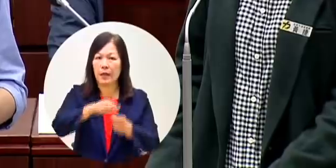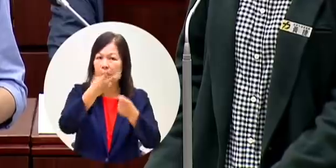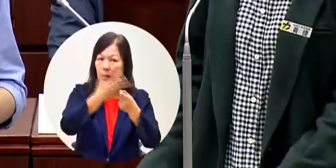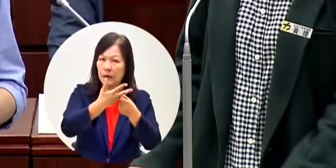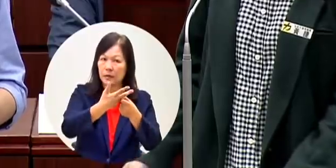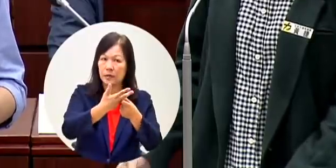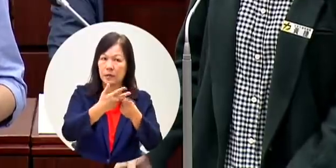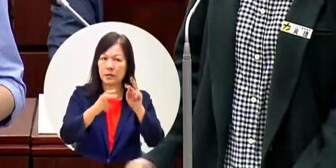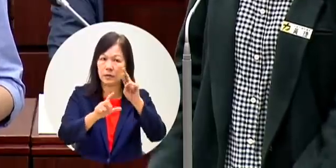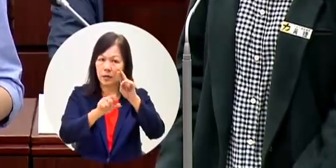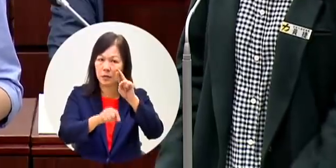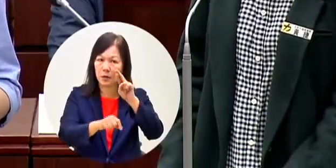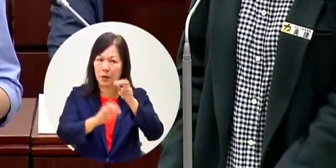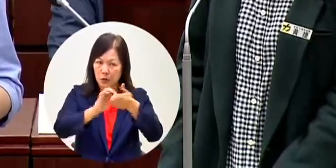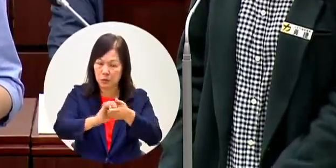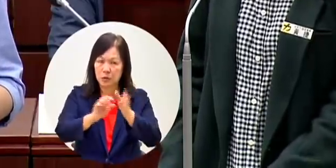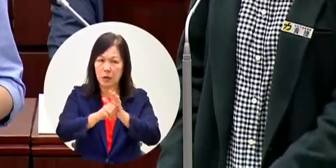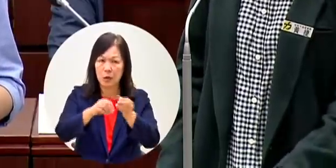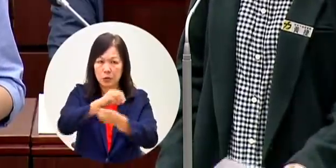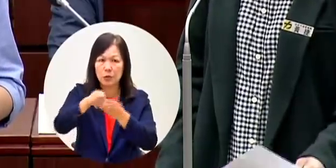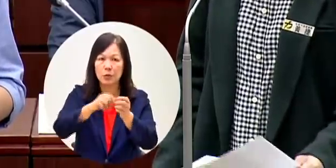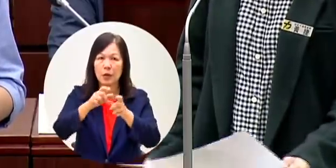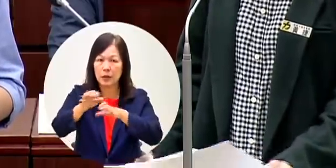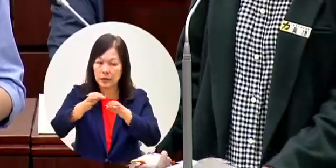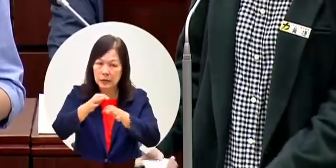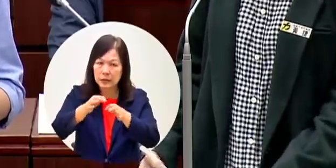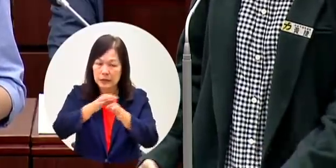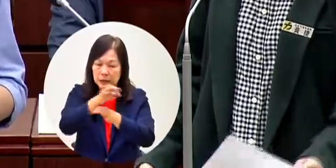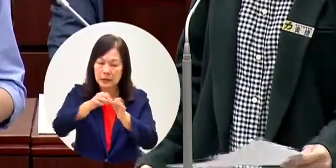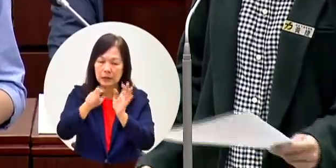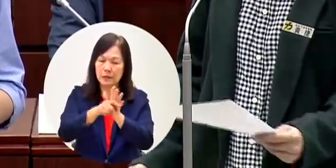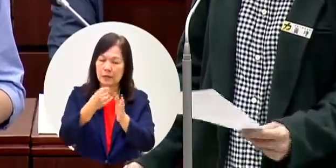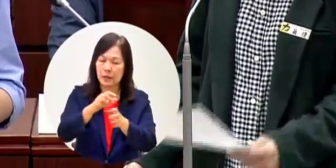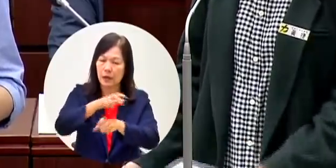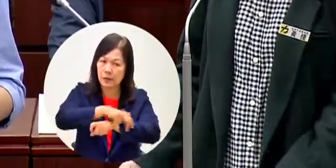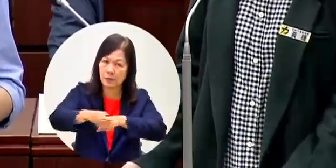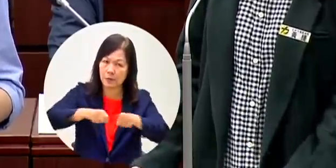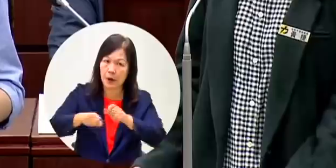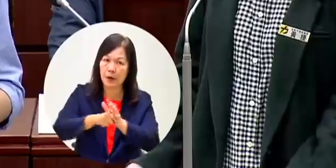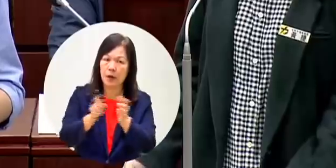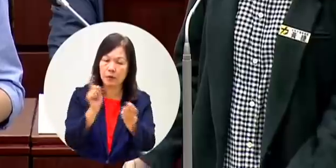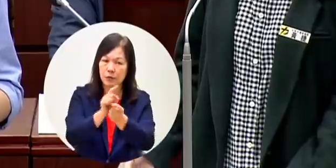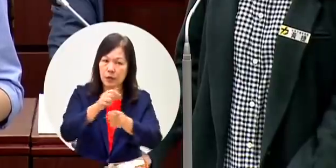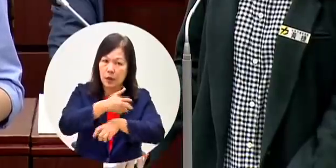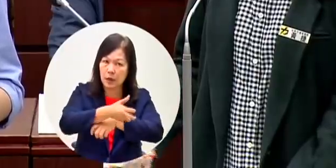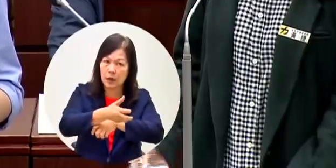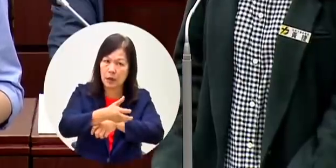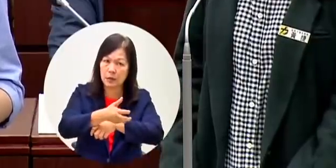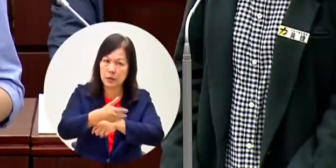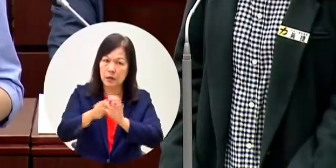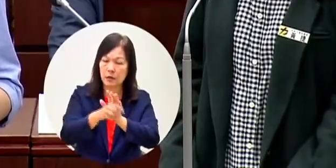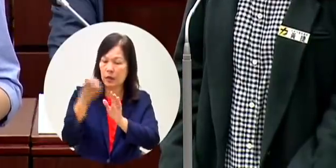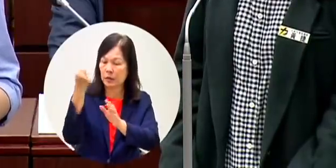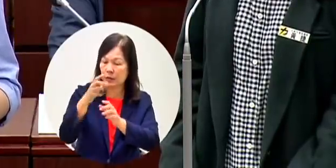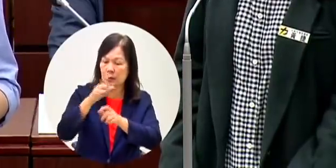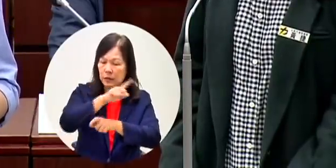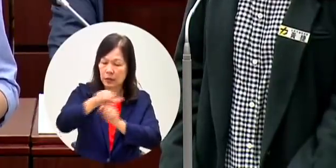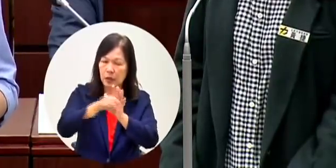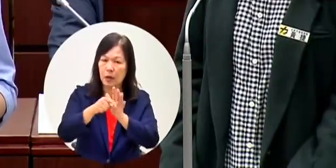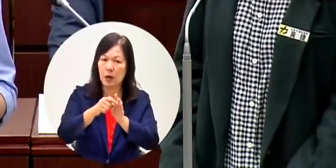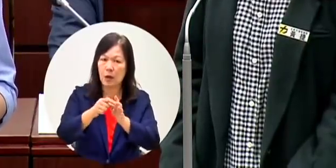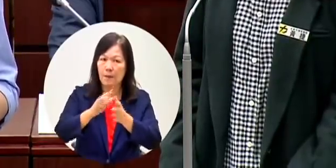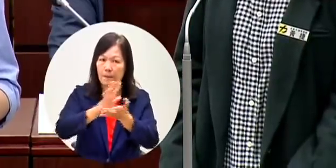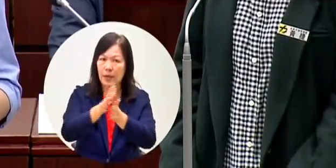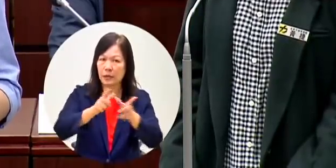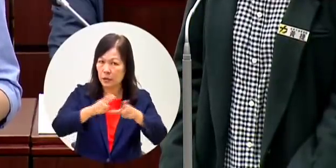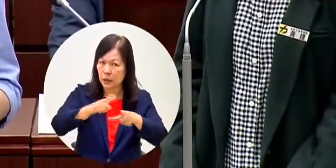推动方案，关于大林埔的迁村规划设置新材料循环产业园区，主办机关为我们中